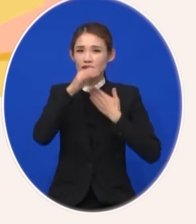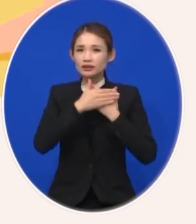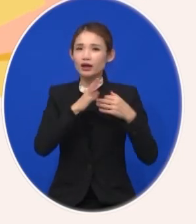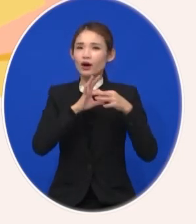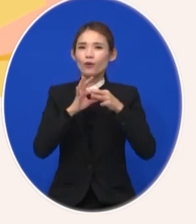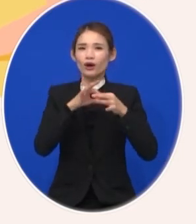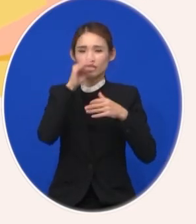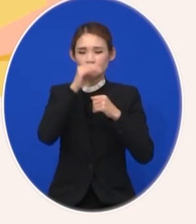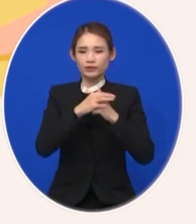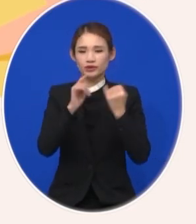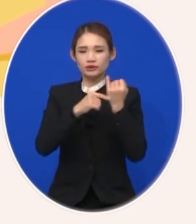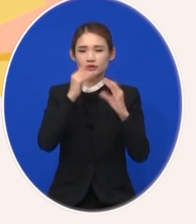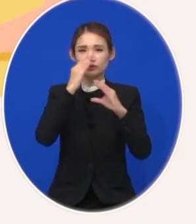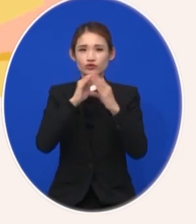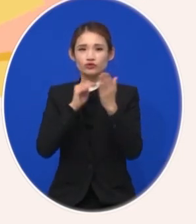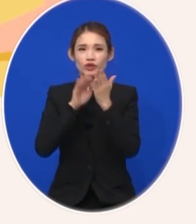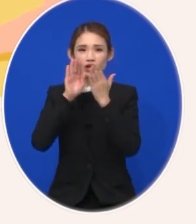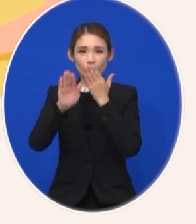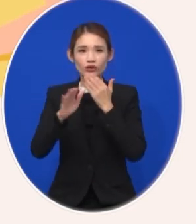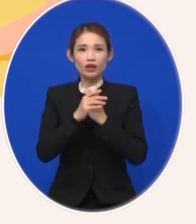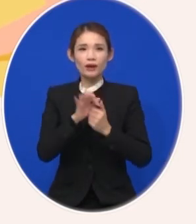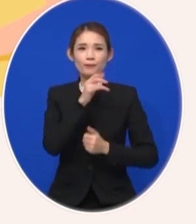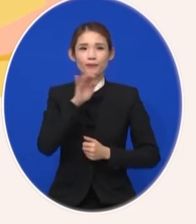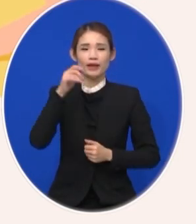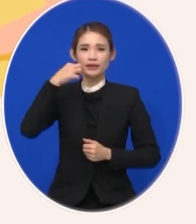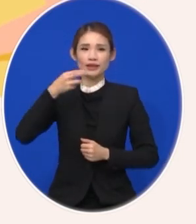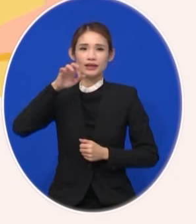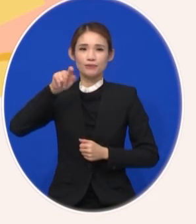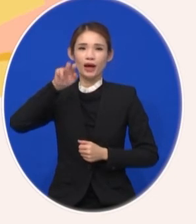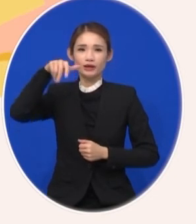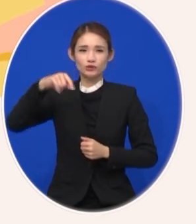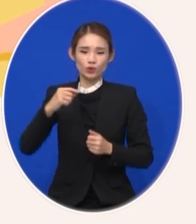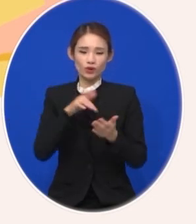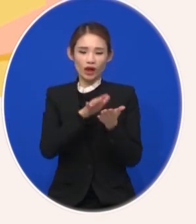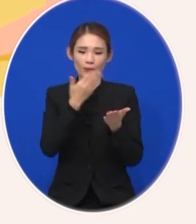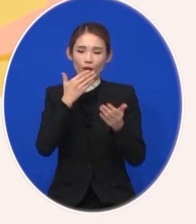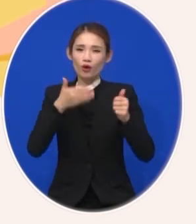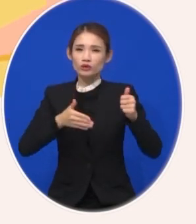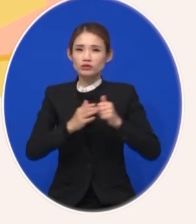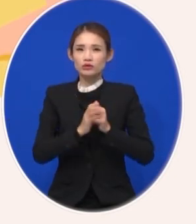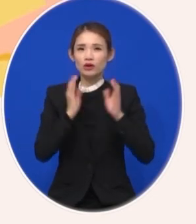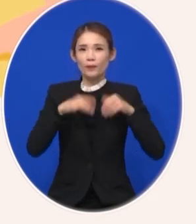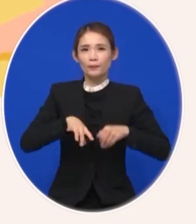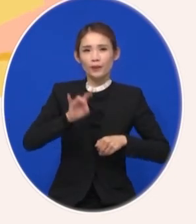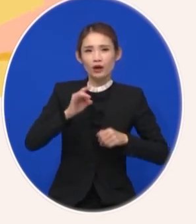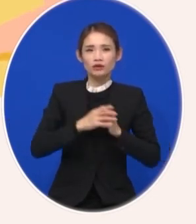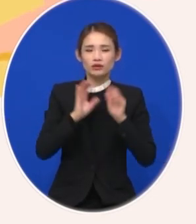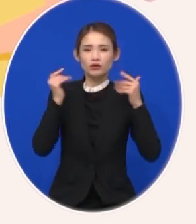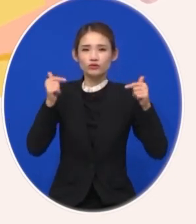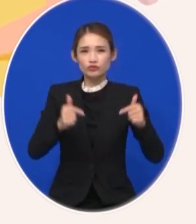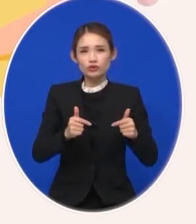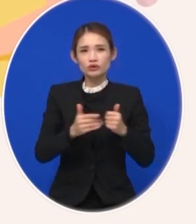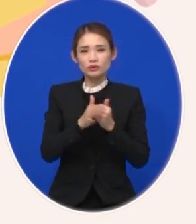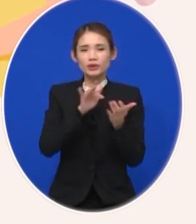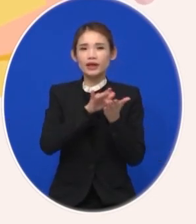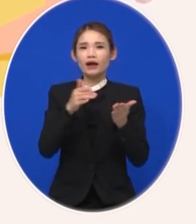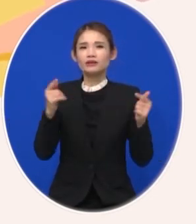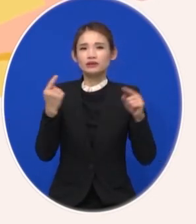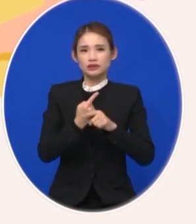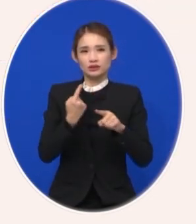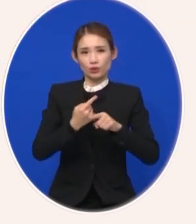임신 중기 이후는 메티마졸 복용을 권장합니다. 조산과 저체중아의 위험이 있어서 치료가 필요합니다.